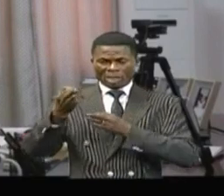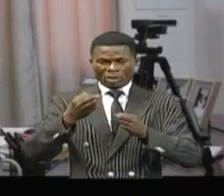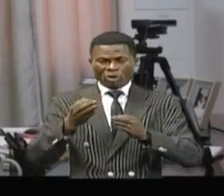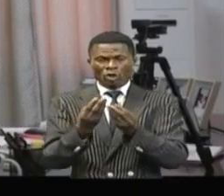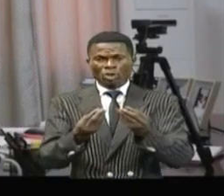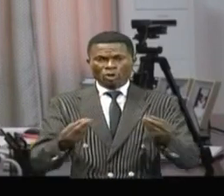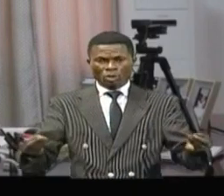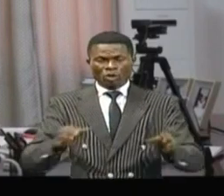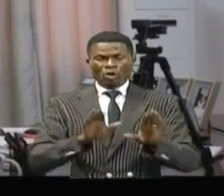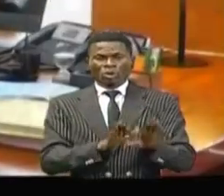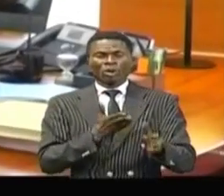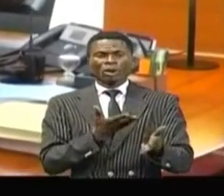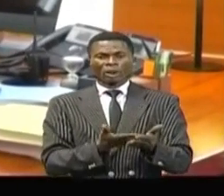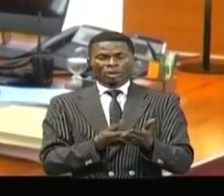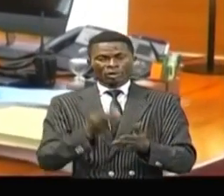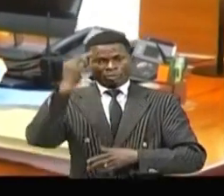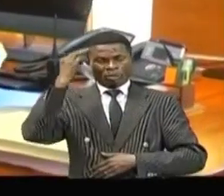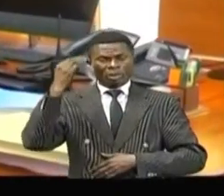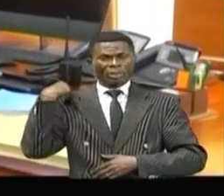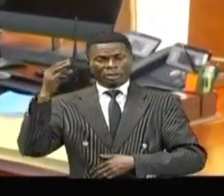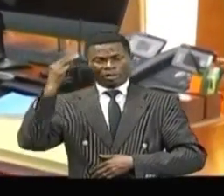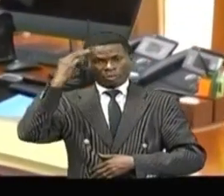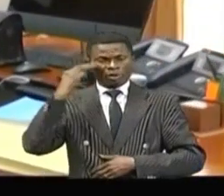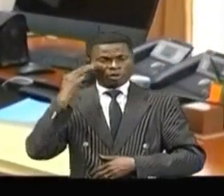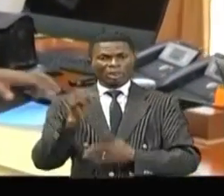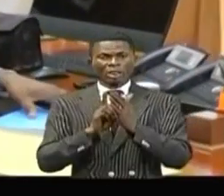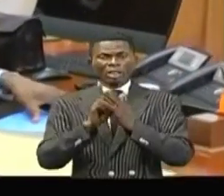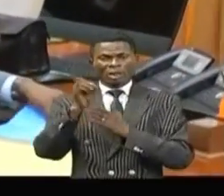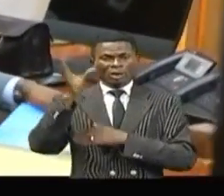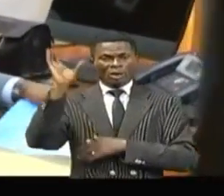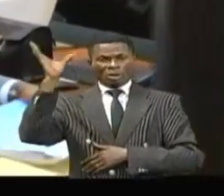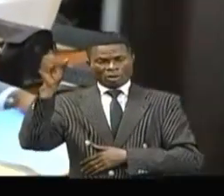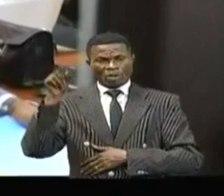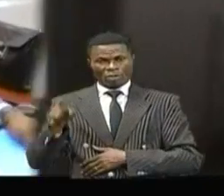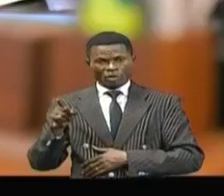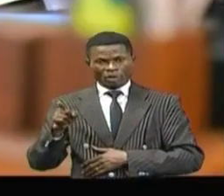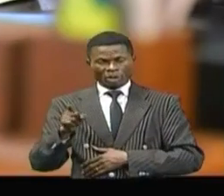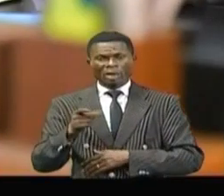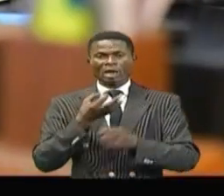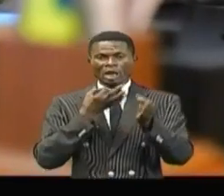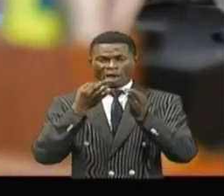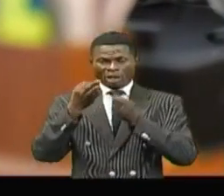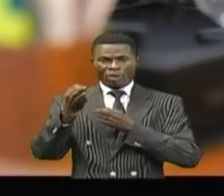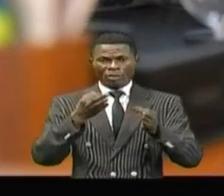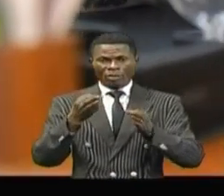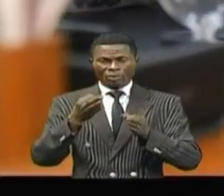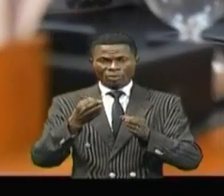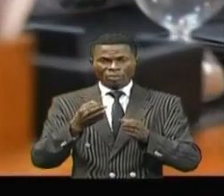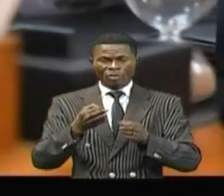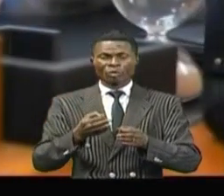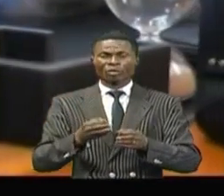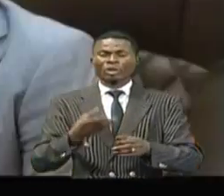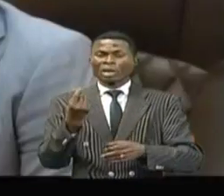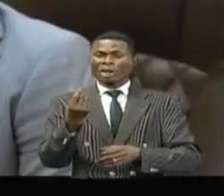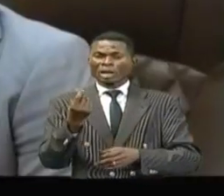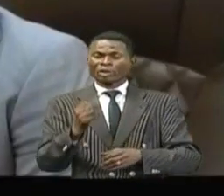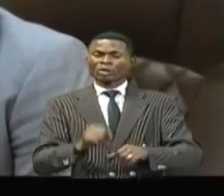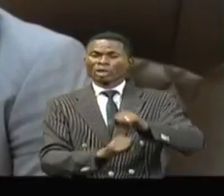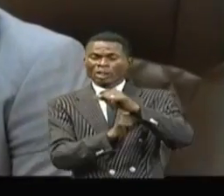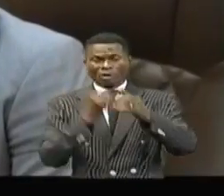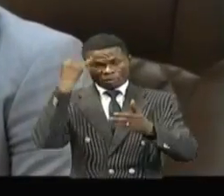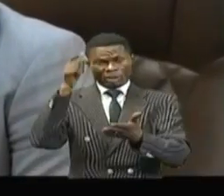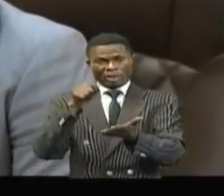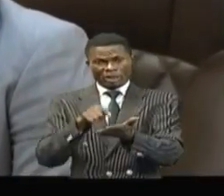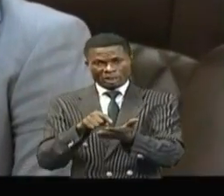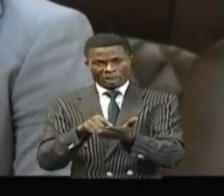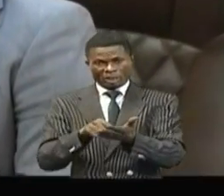résultats attendus, le ministre d'État, ministre du Développement rural, a souligné que les fonds d'appui à cette